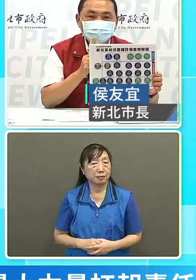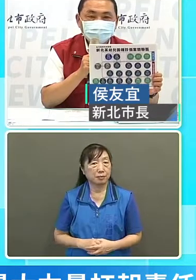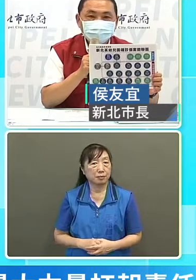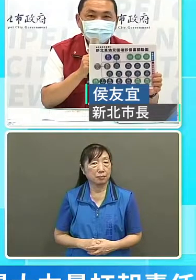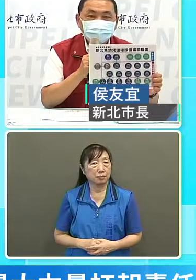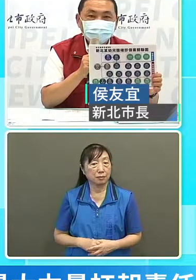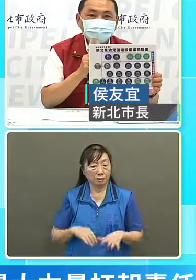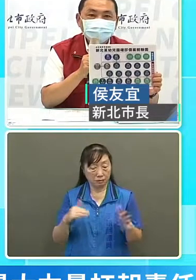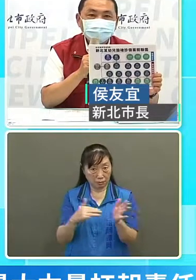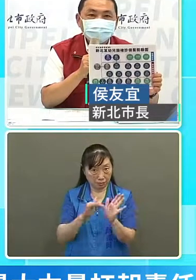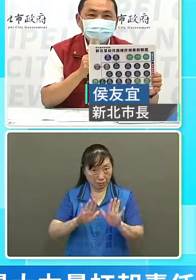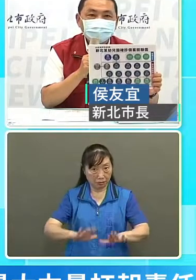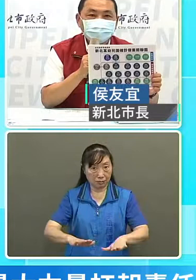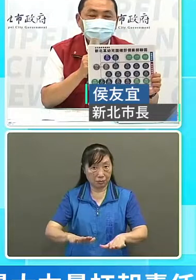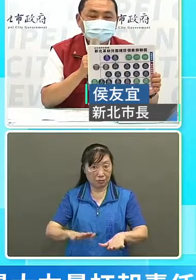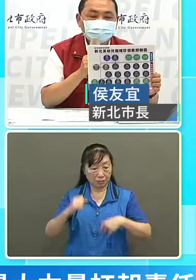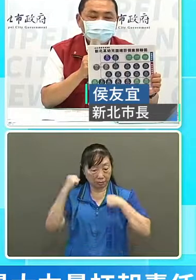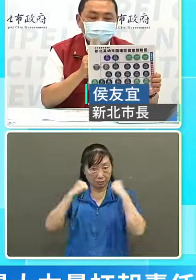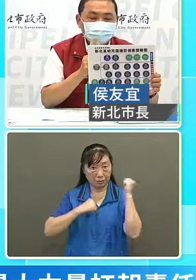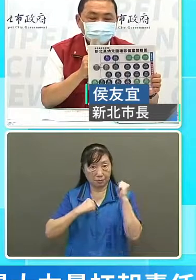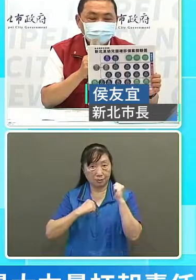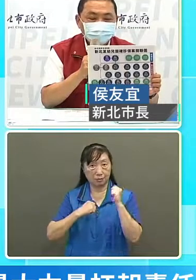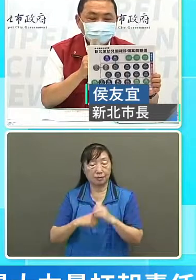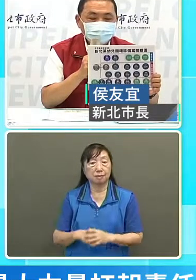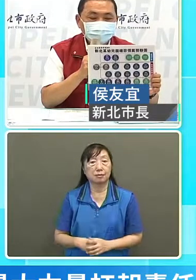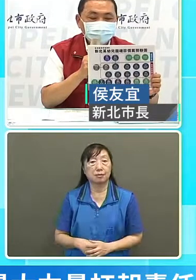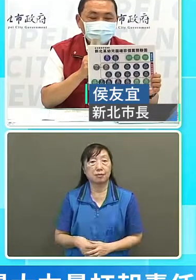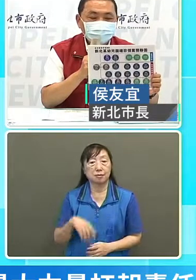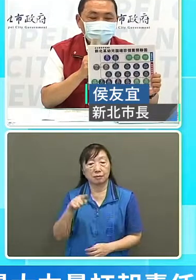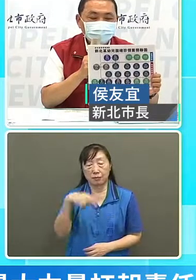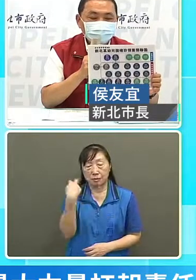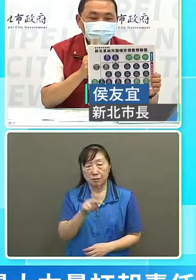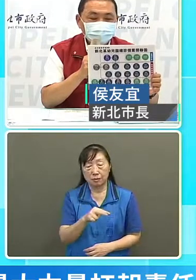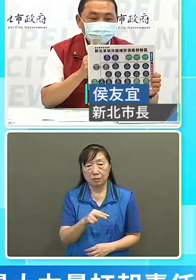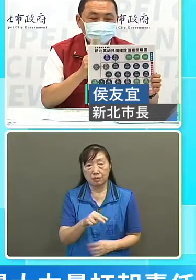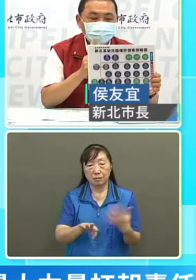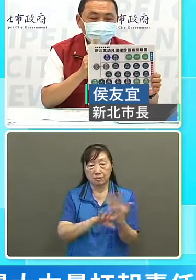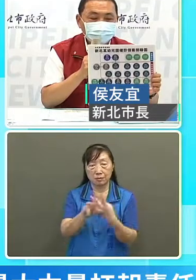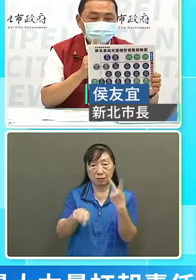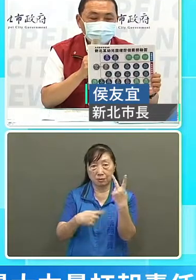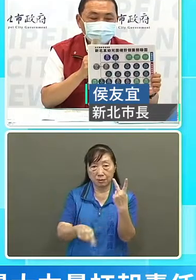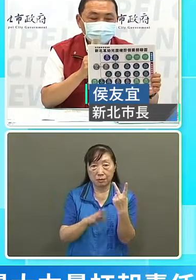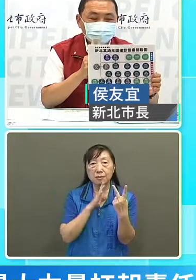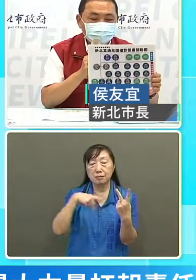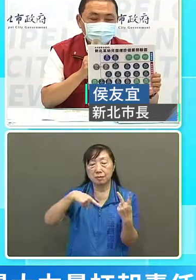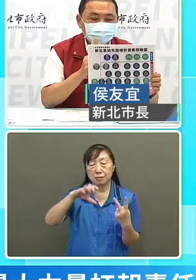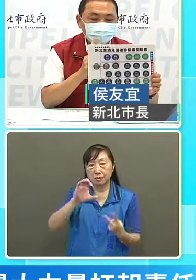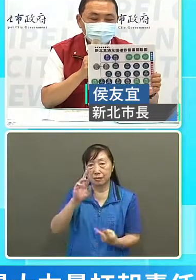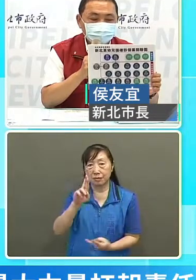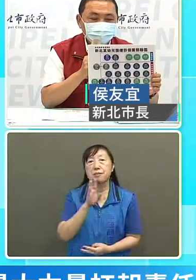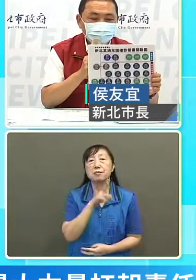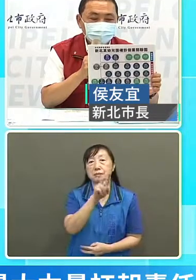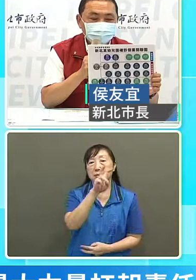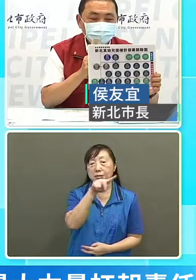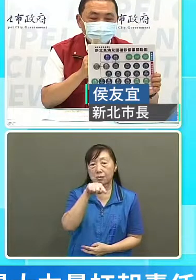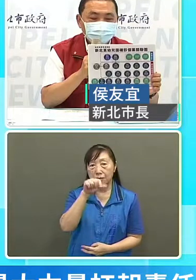了今天早上又验出了2个 PCR 是